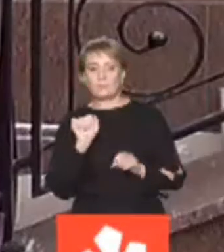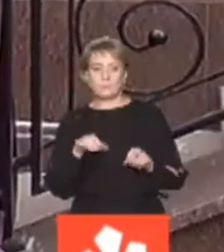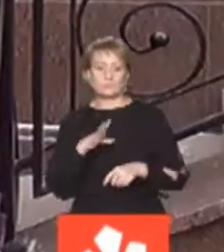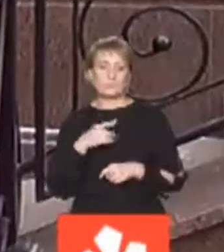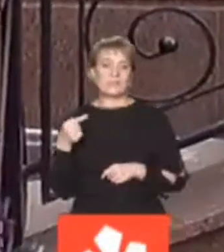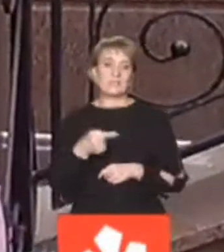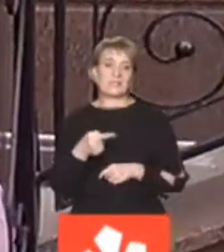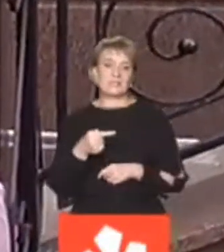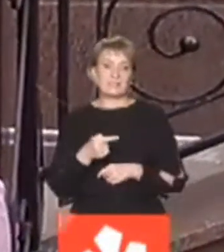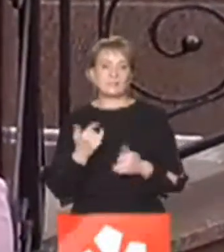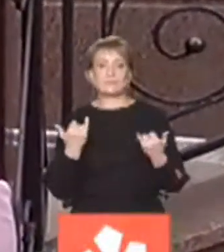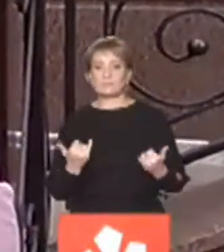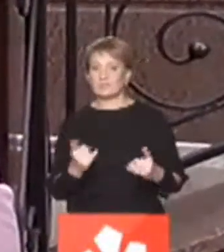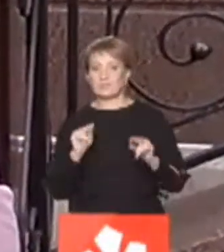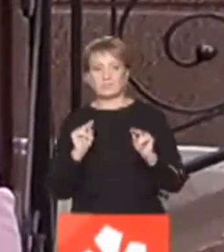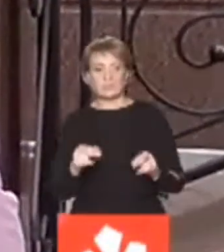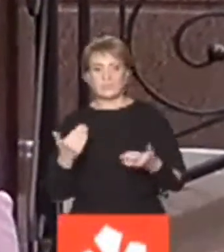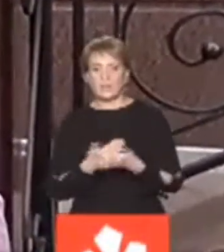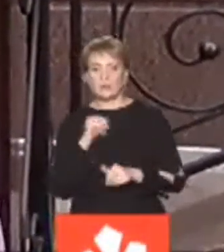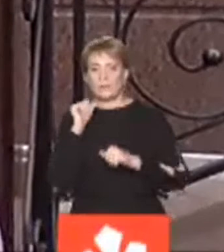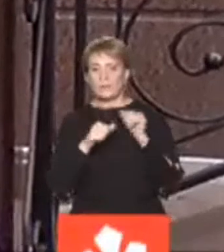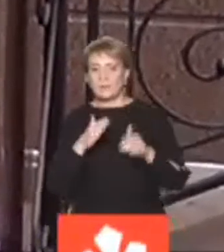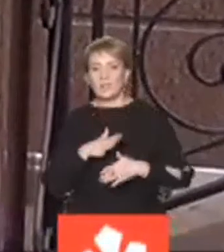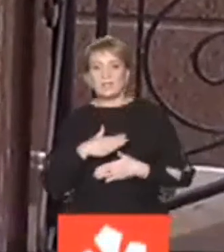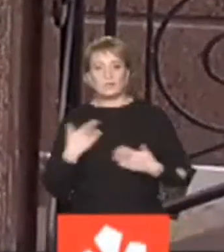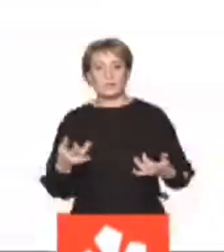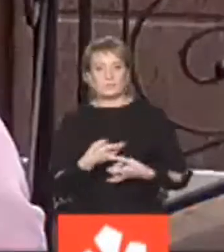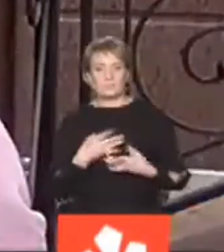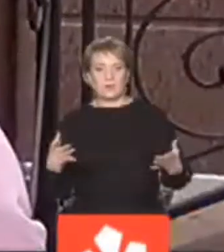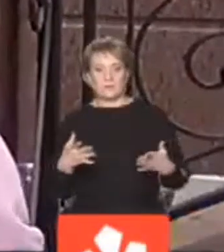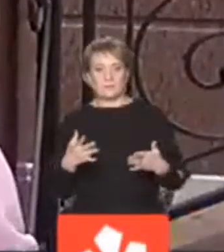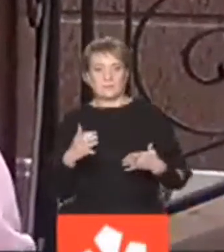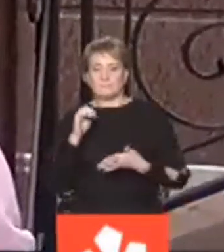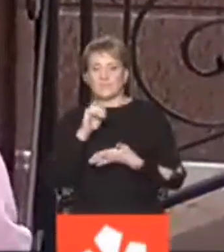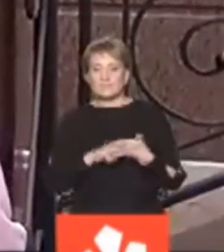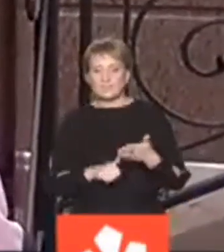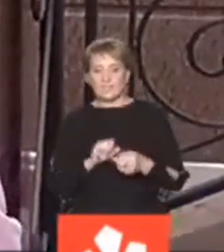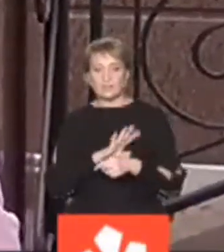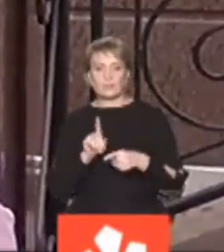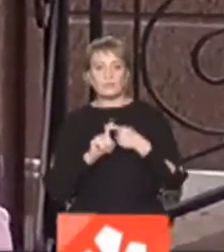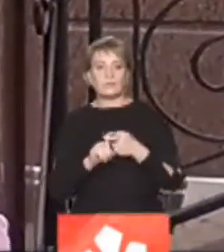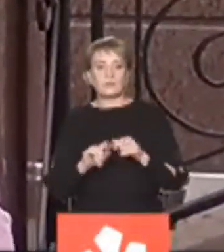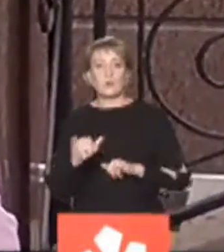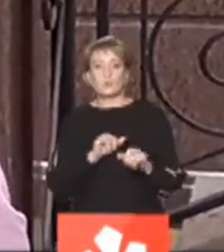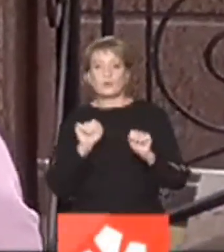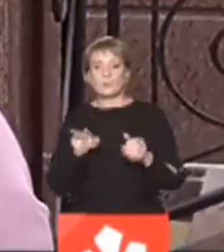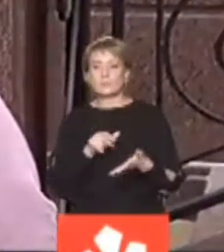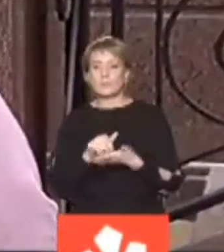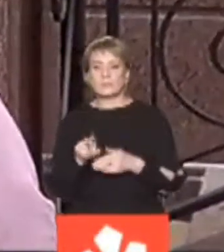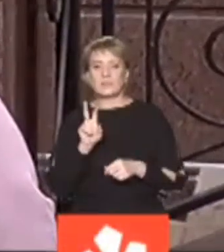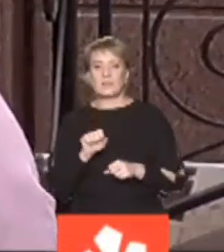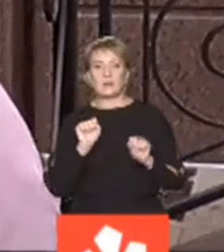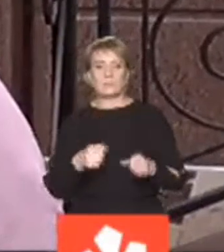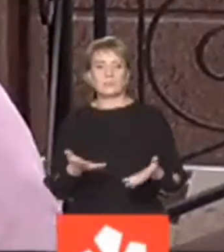тисячу. Ой, зараз, ви знаєте, чесно, так новий рік не хочеться праздновати через цей коронавірус. Як, скажіть, сімейне свято, куди можна піти, як можна це